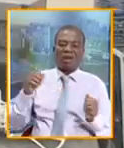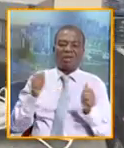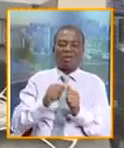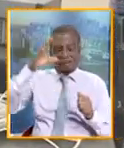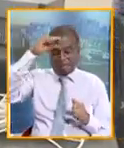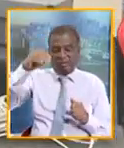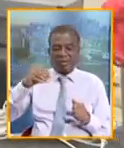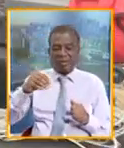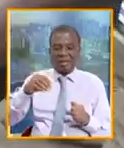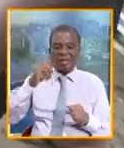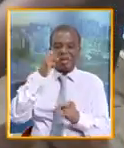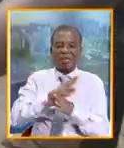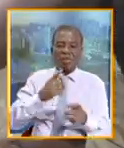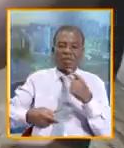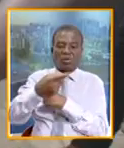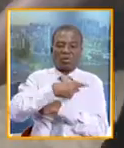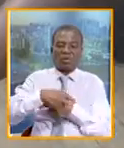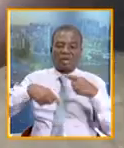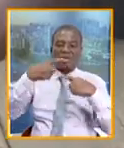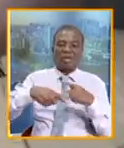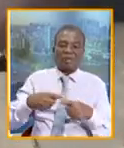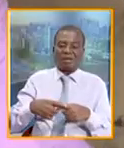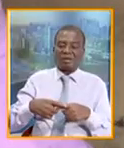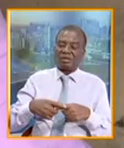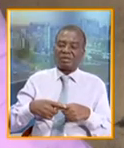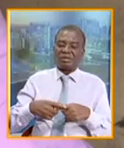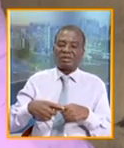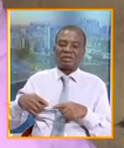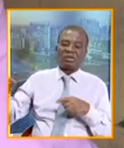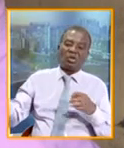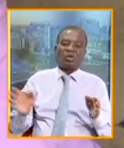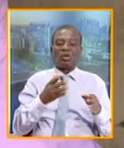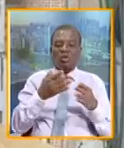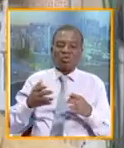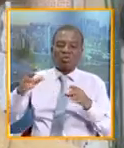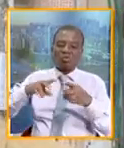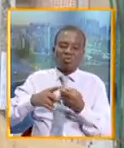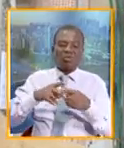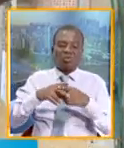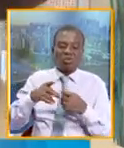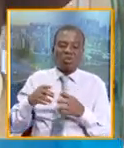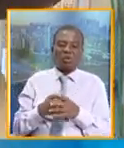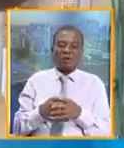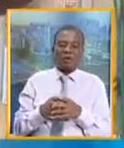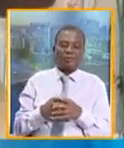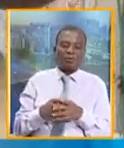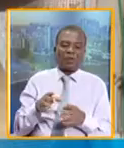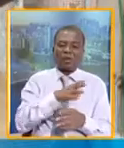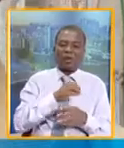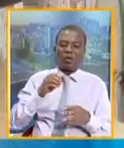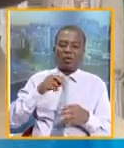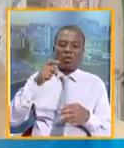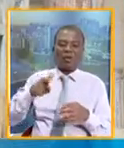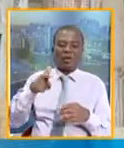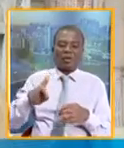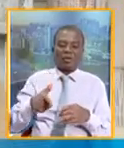ses hommes, il s'apprête aujourd'hui à aller animer dans un QG de campagne à Cocody, en Grès. On est beaucoup sollicité et on